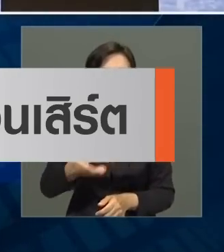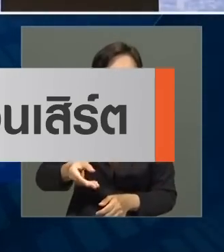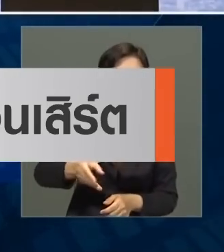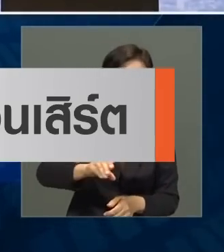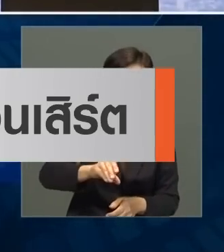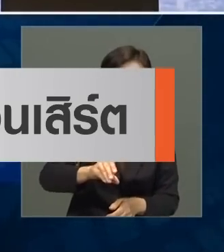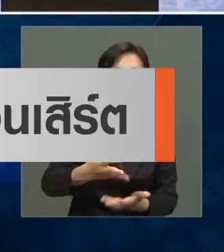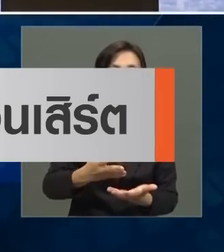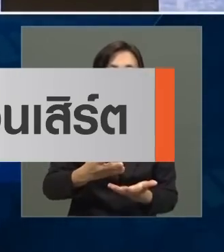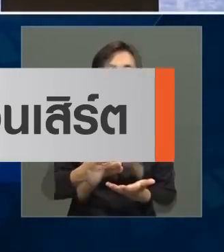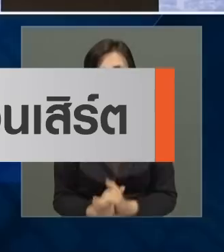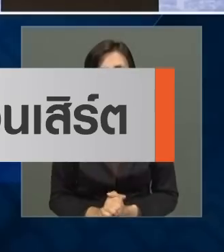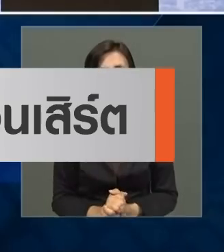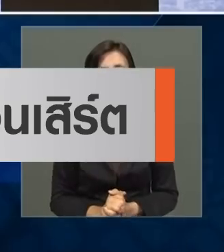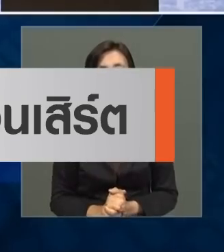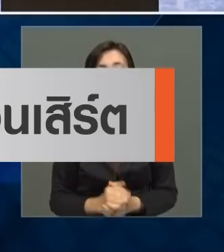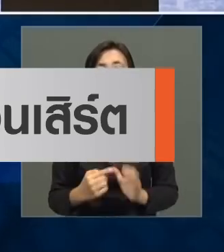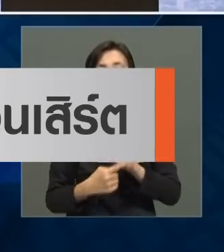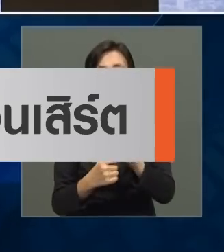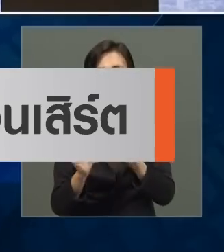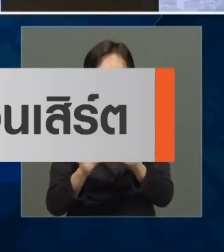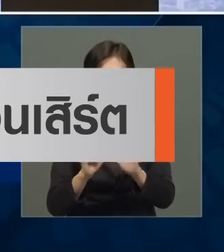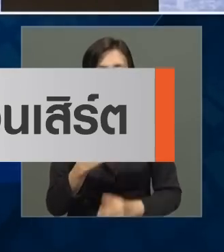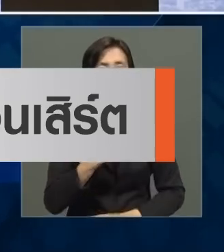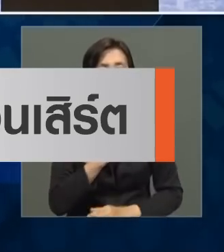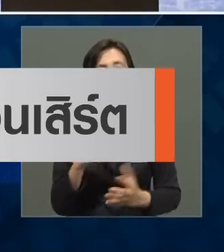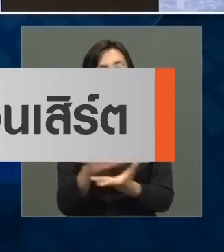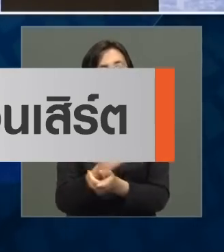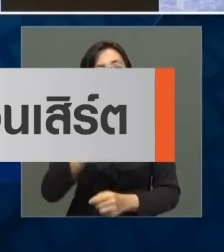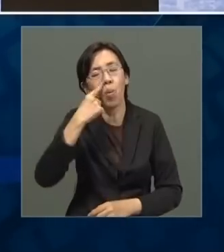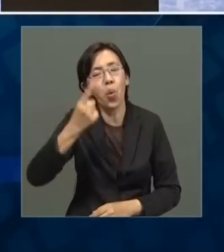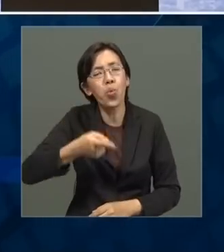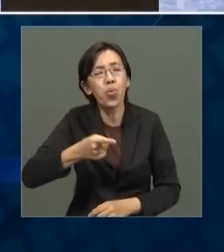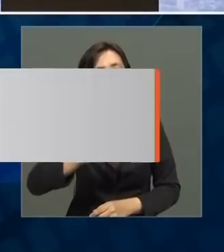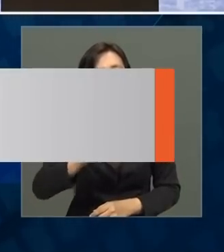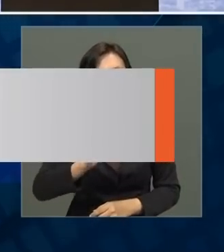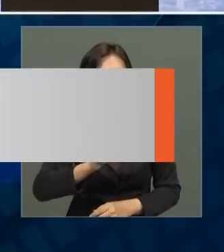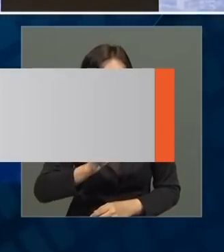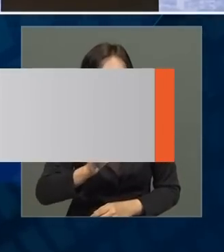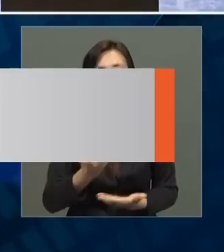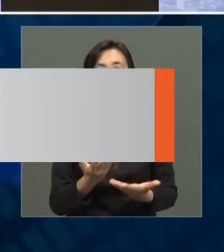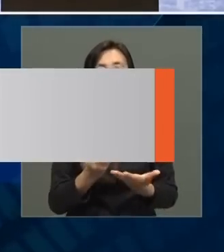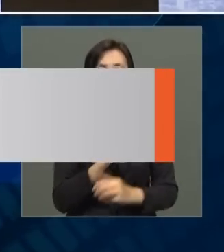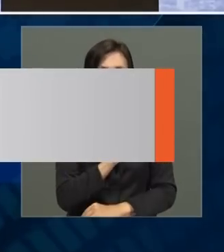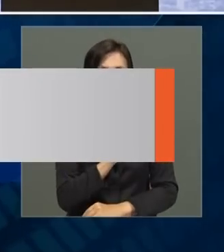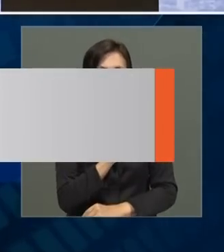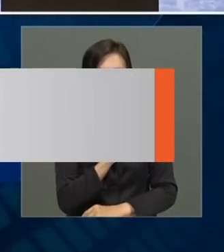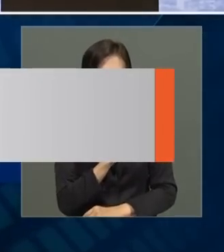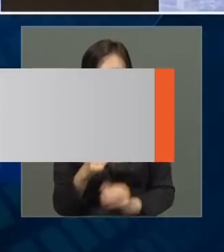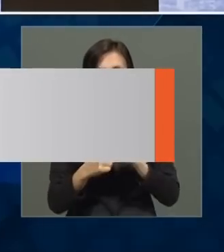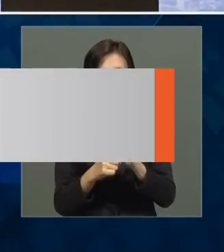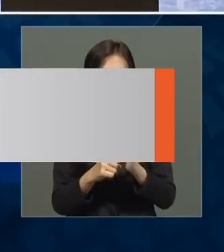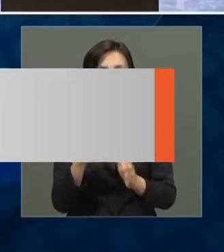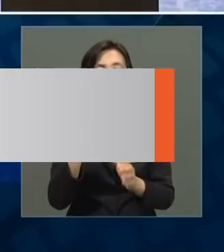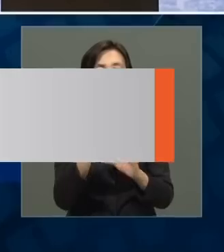ครับแต่ก็อยากให้มีการคงไว้แน่นอนนะคะก็คือเรื่องของพิธีกรรมพิธีการทางศาสนาไม่ว่าจะเป็น